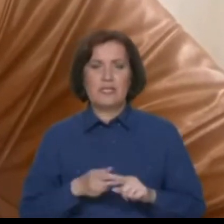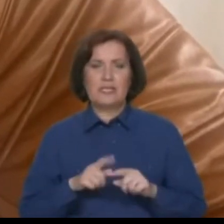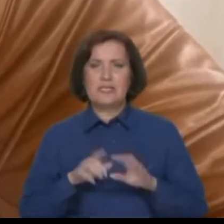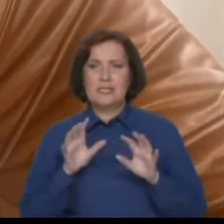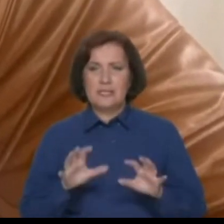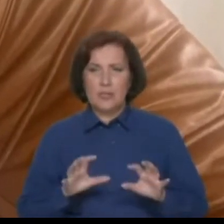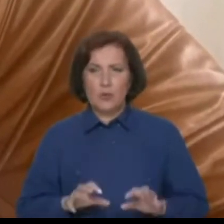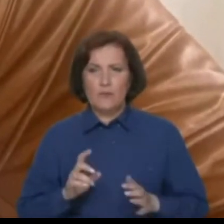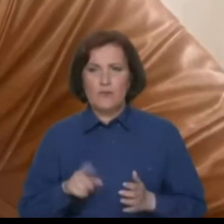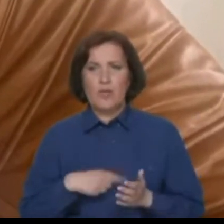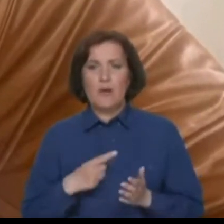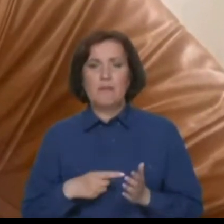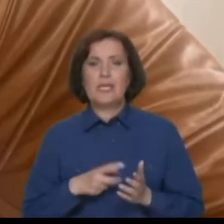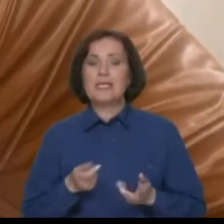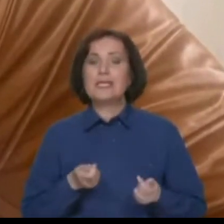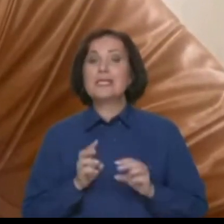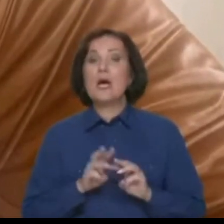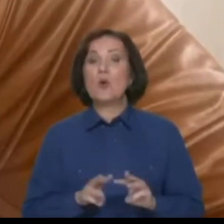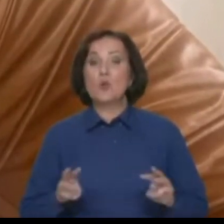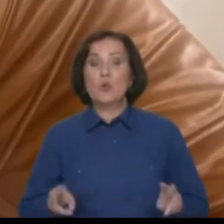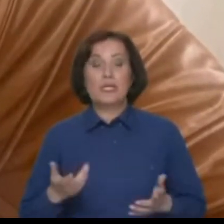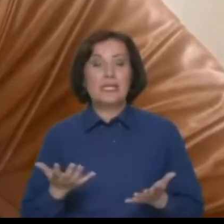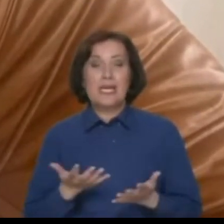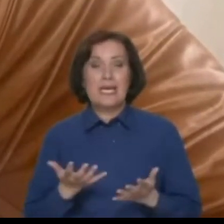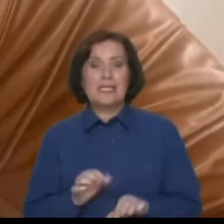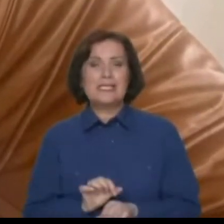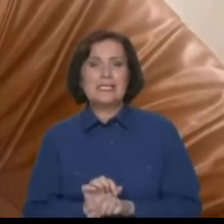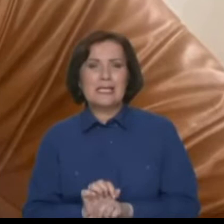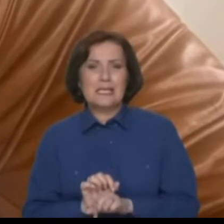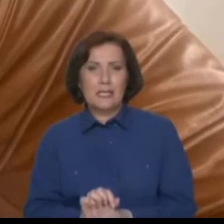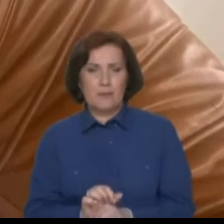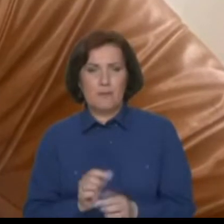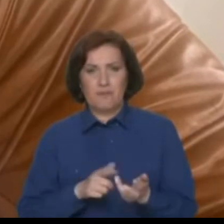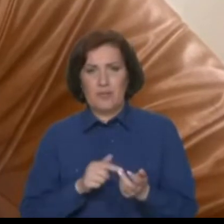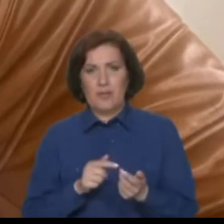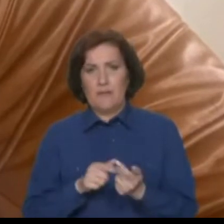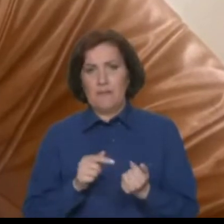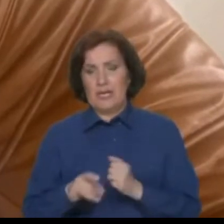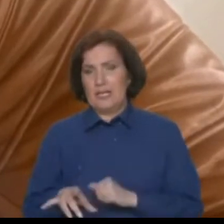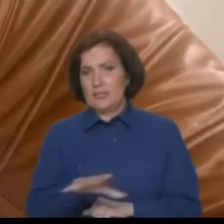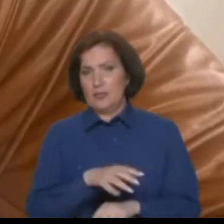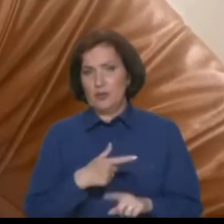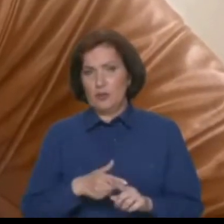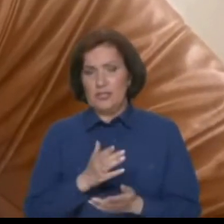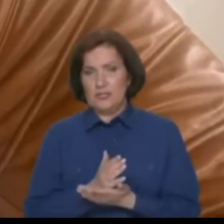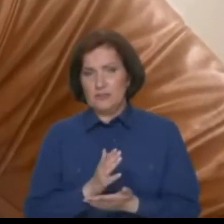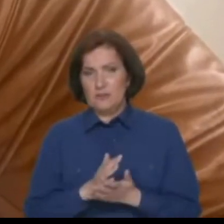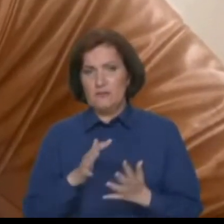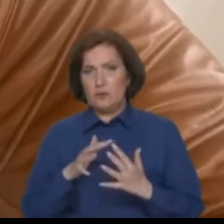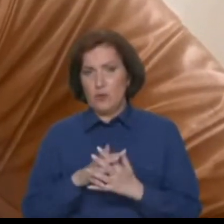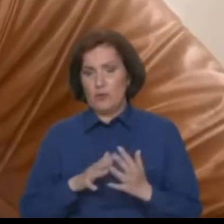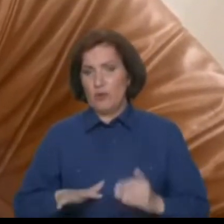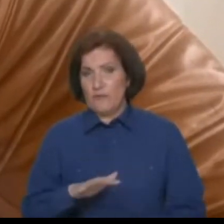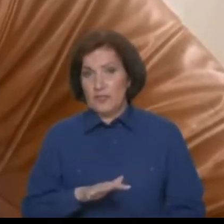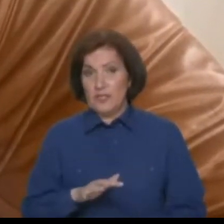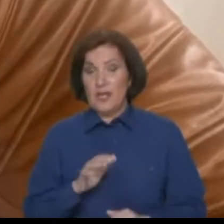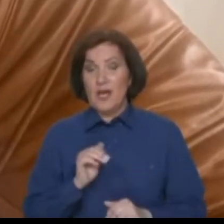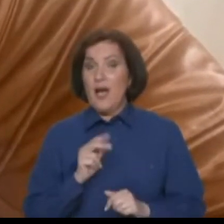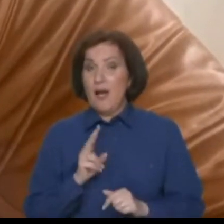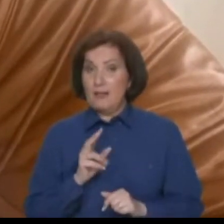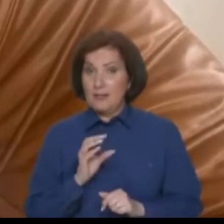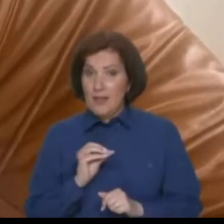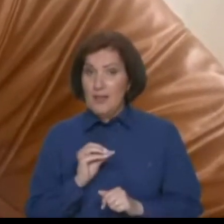закон. Питання за урядом, який все ще затримує переліки територій, які знаходяться в зоні бойових дій, але на